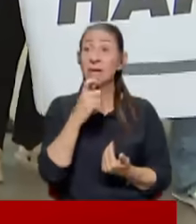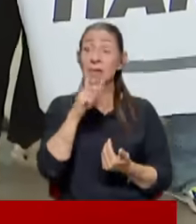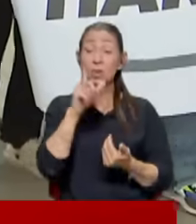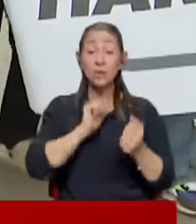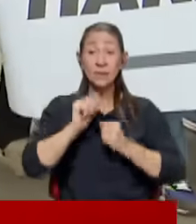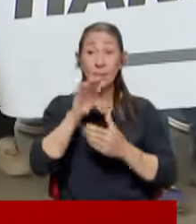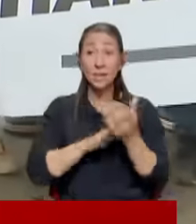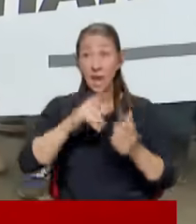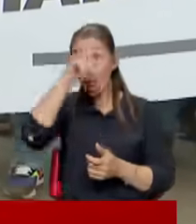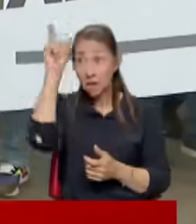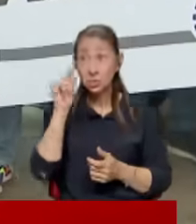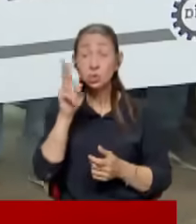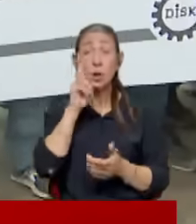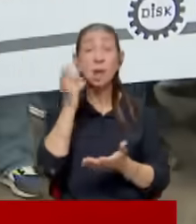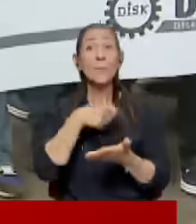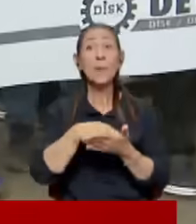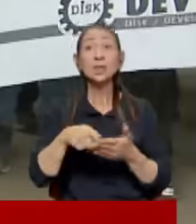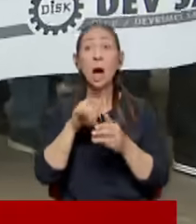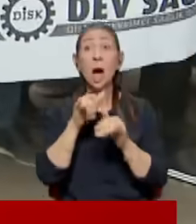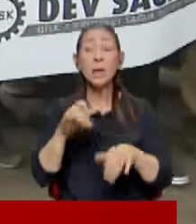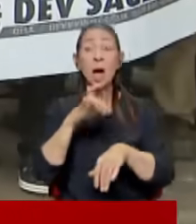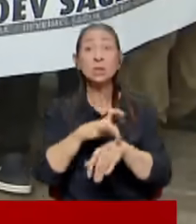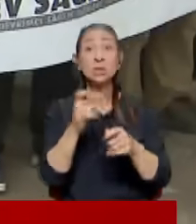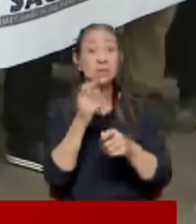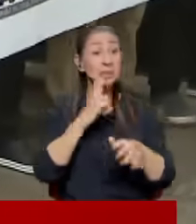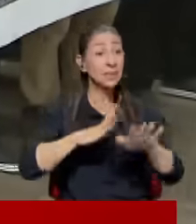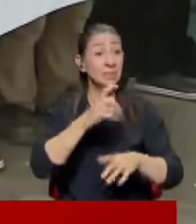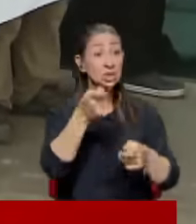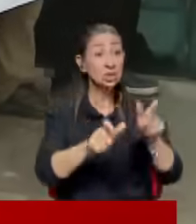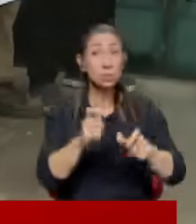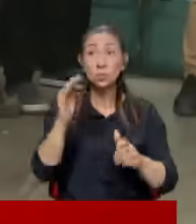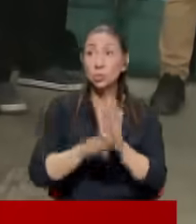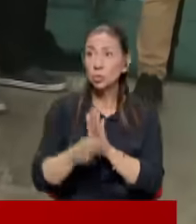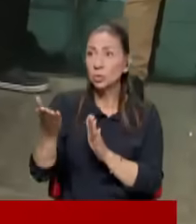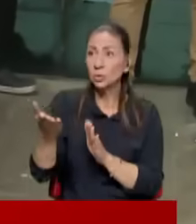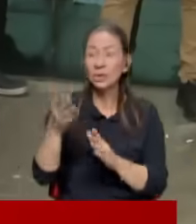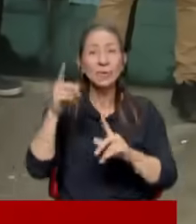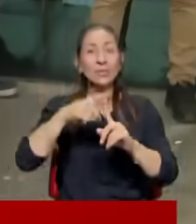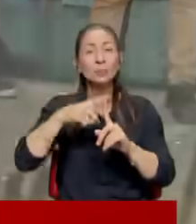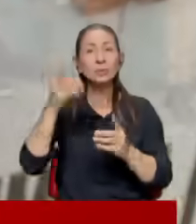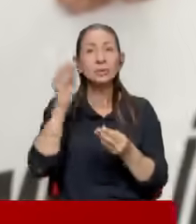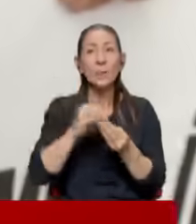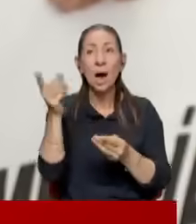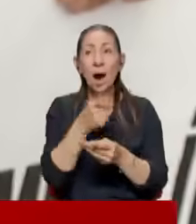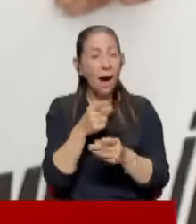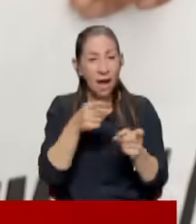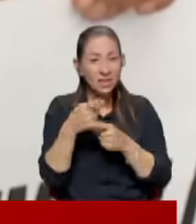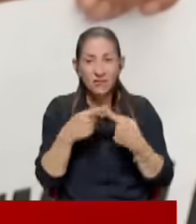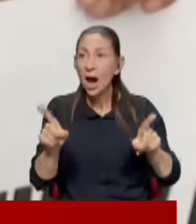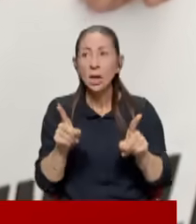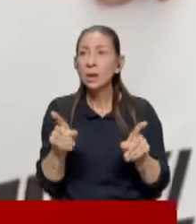lisans mezunu hemşirenin son aldığı maaş aynı hastanedeki temizlik işçisinden düşük. Temmuz zamları da aradaki makası